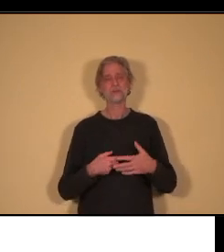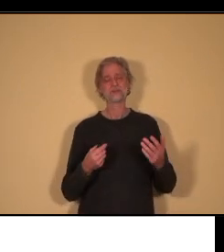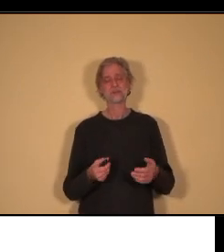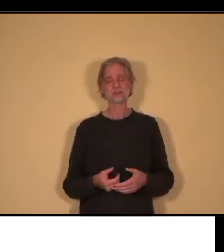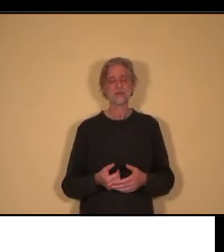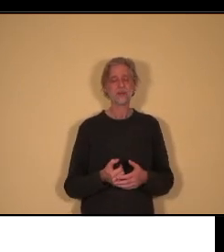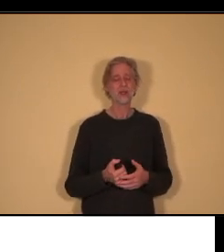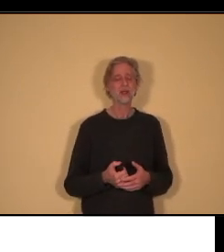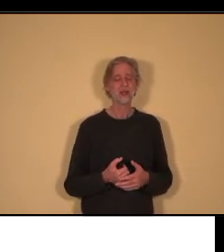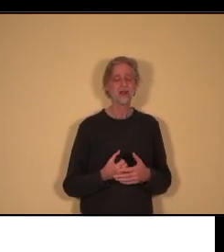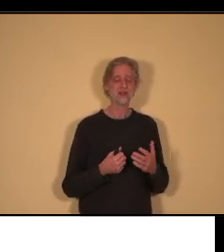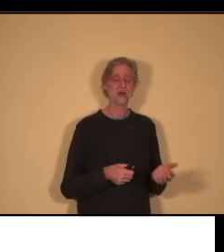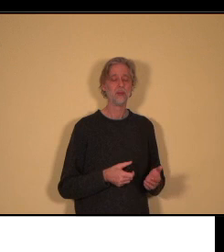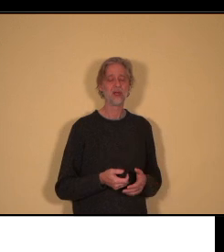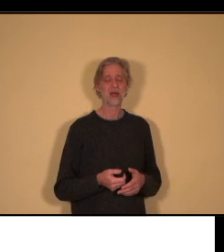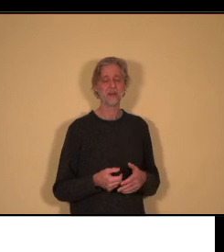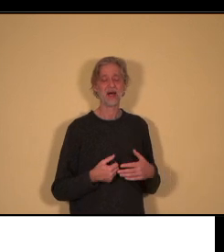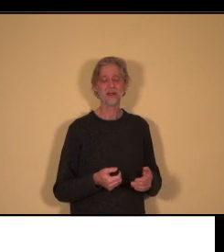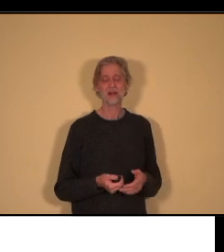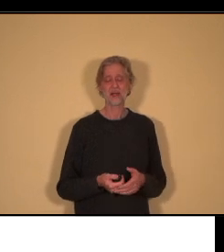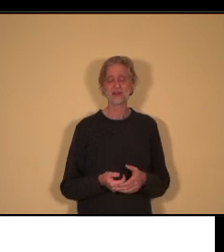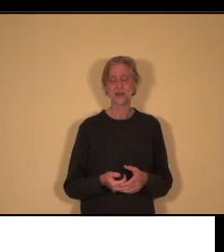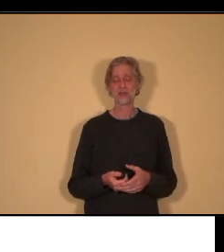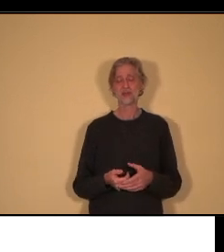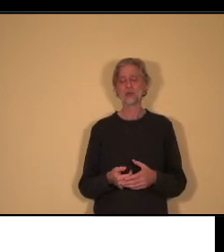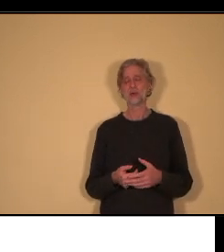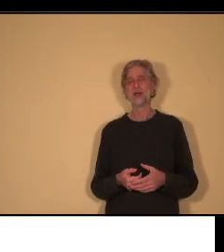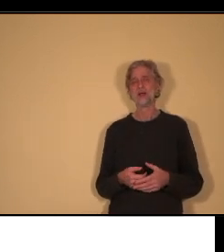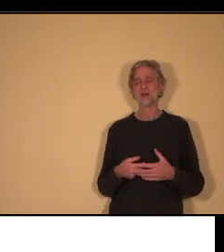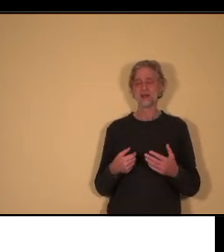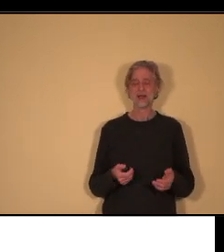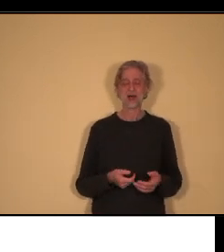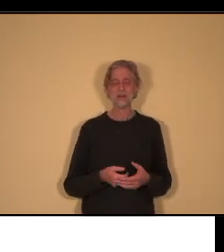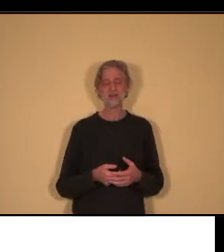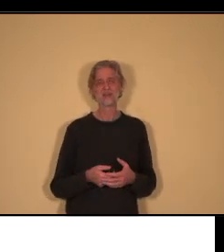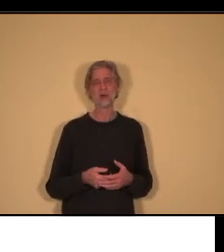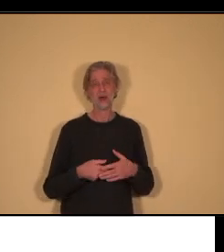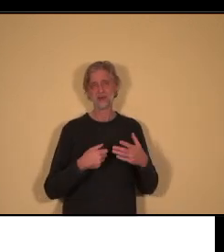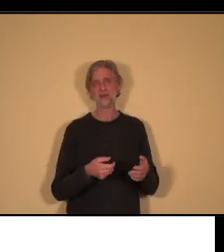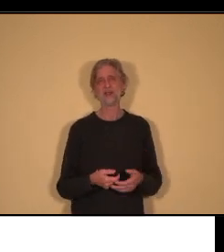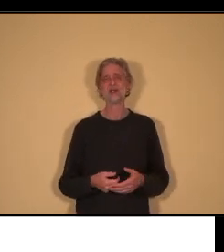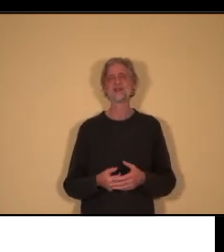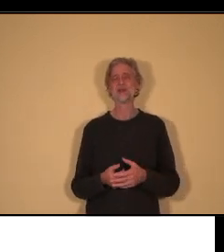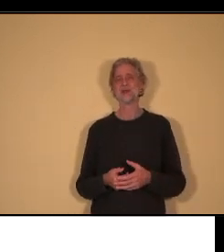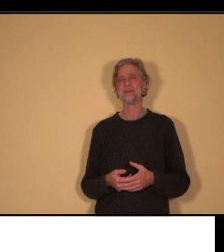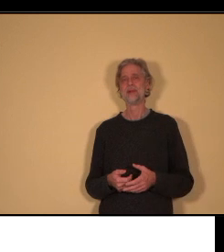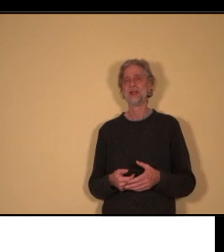So, es ist auch eine Möglichkeit bei anderer Reaktionsführung, direkt Ameisensäure,